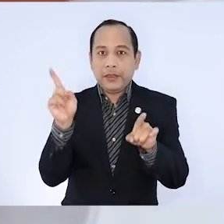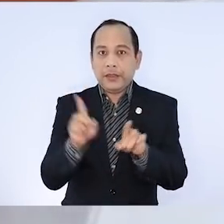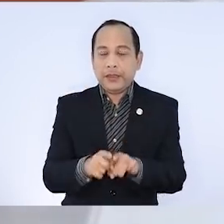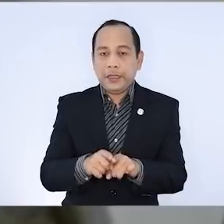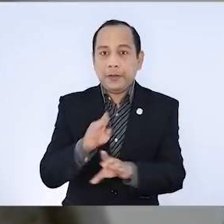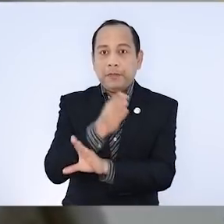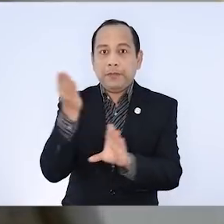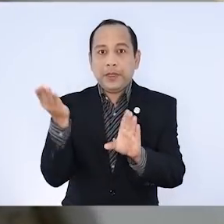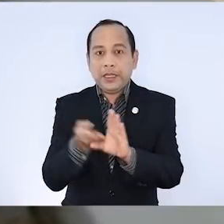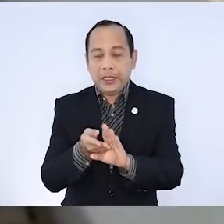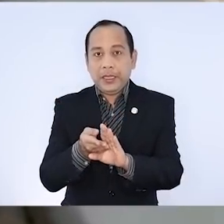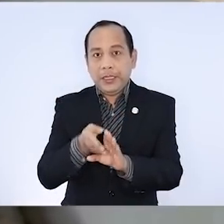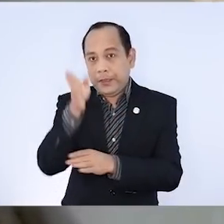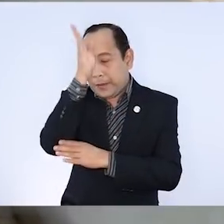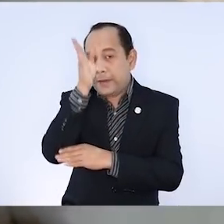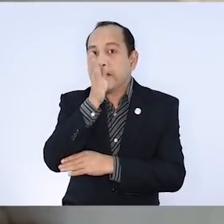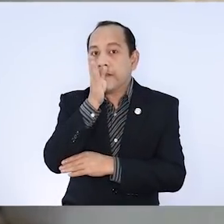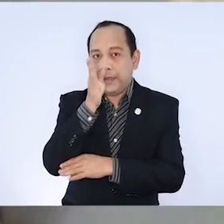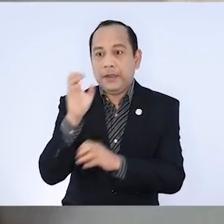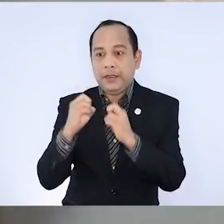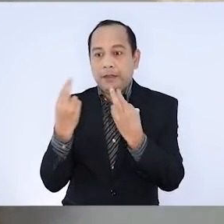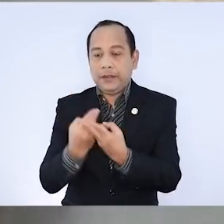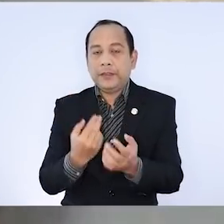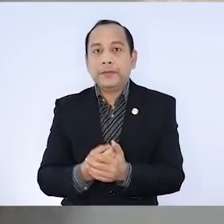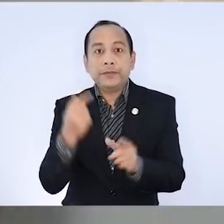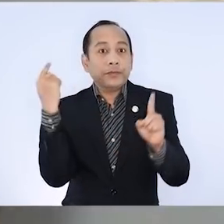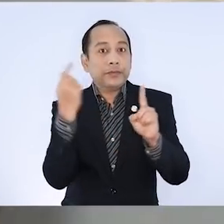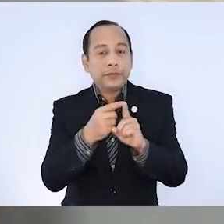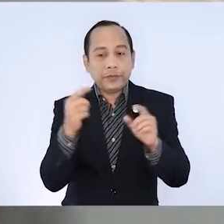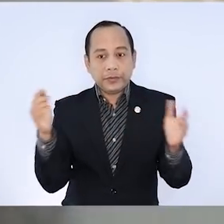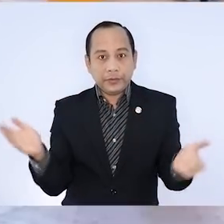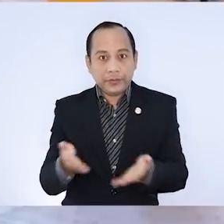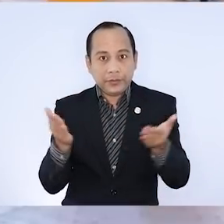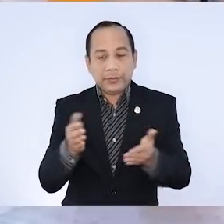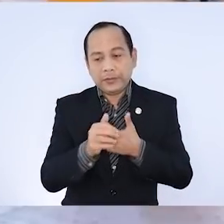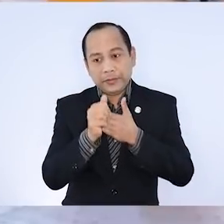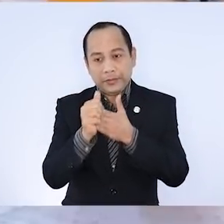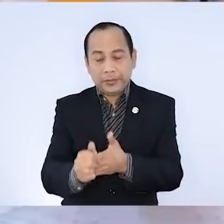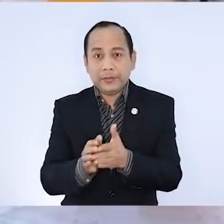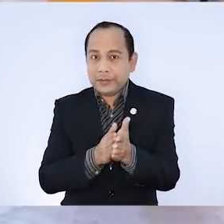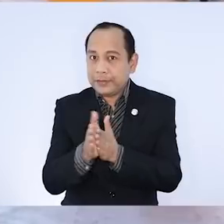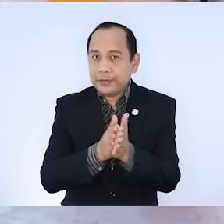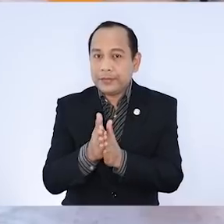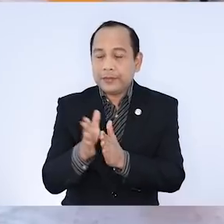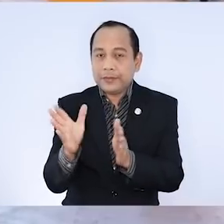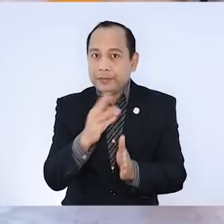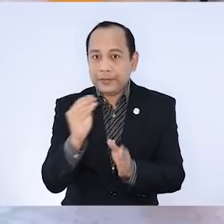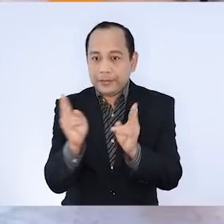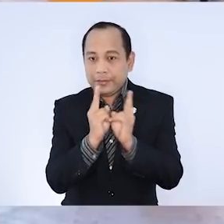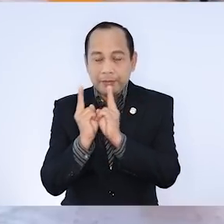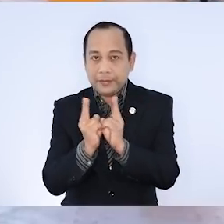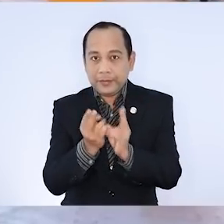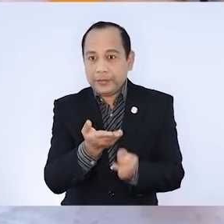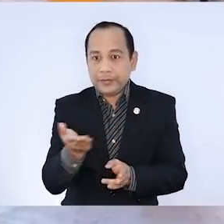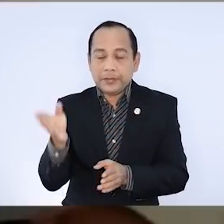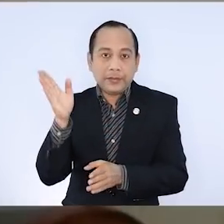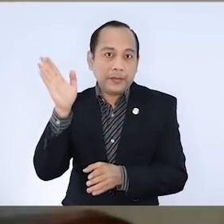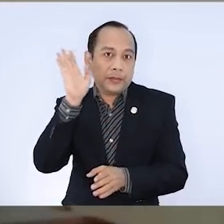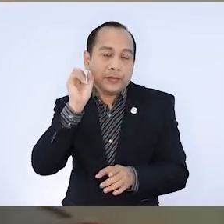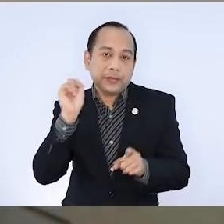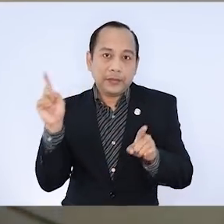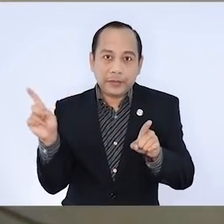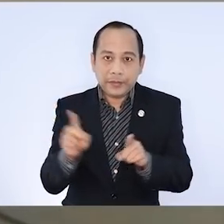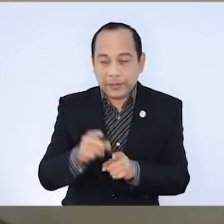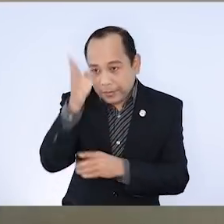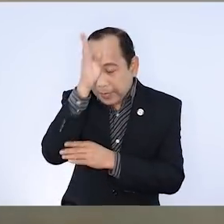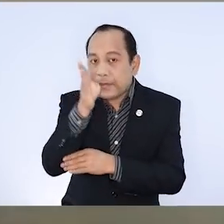na kabilang sa kapisan ng buklod. Sa layuning maakay sa lalo pang kasiglahan at pakikipagkaisa ang mga kapatid na buklod,